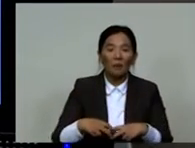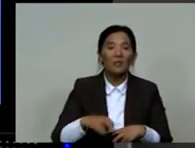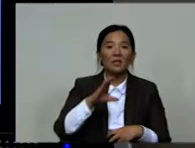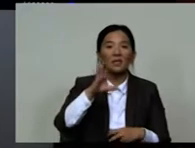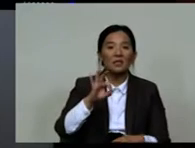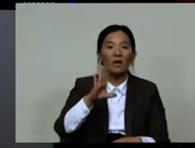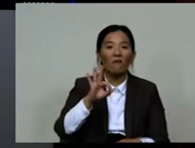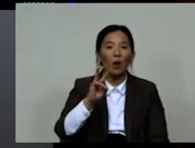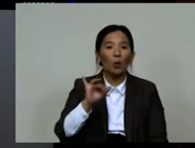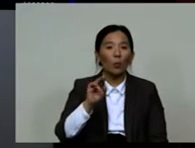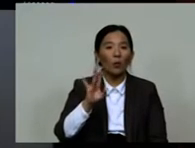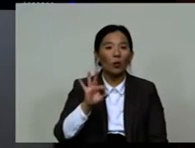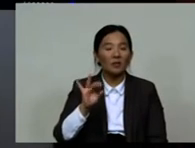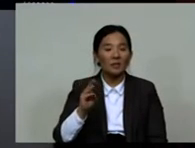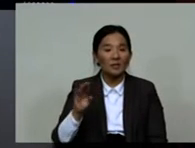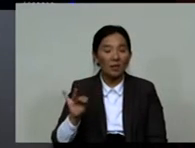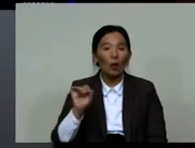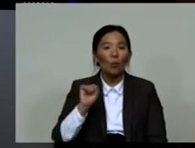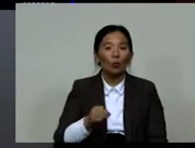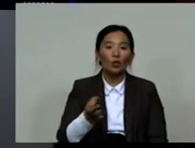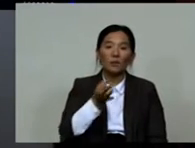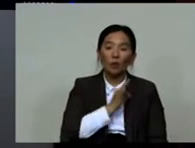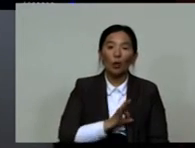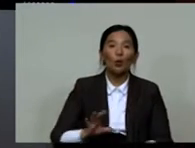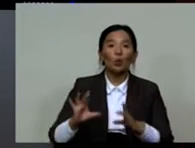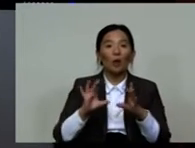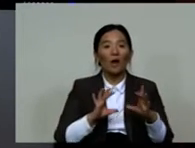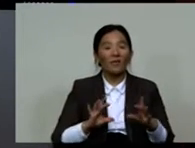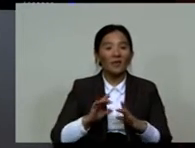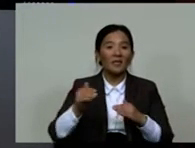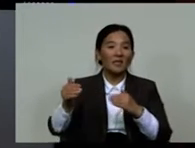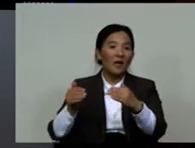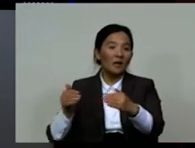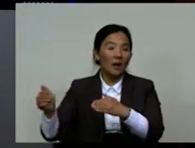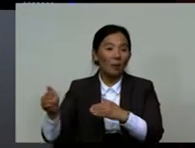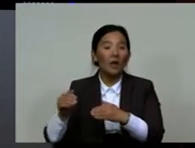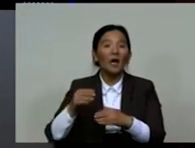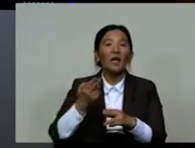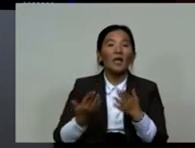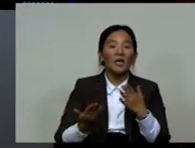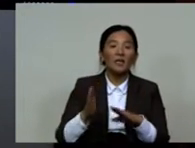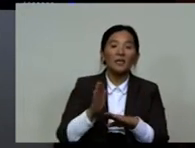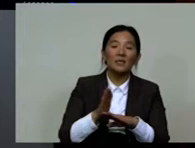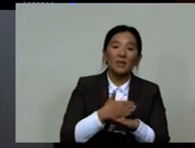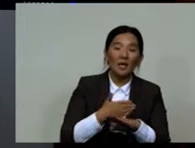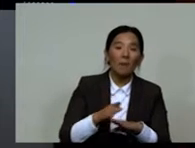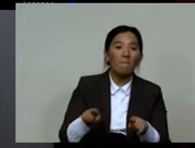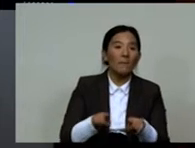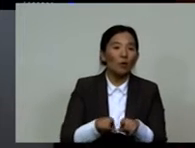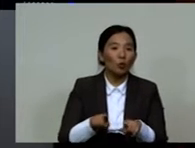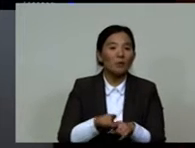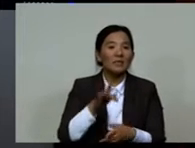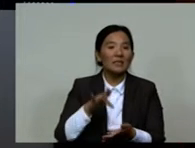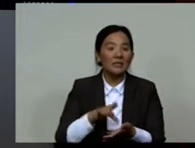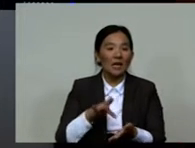совокупности удобно использовать круговые диаграммы. Тут мы круг делим на секторы или на подобные